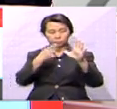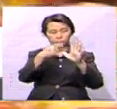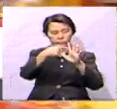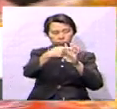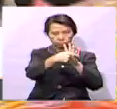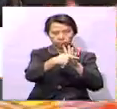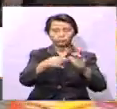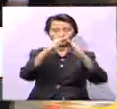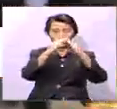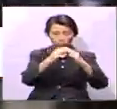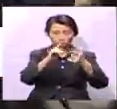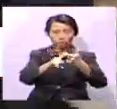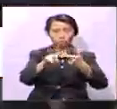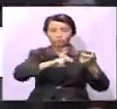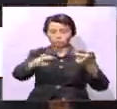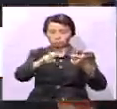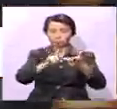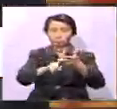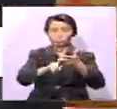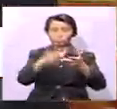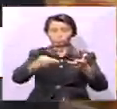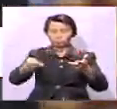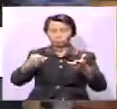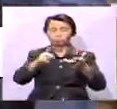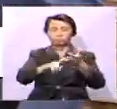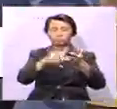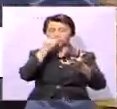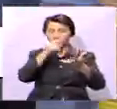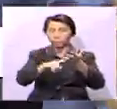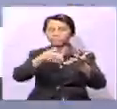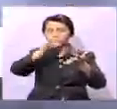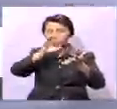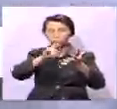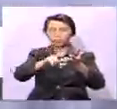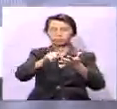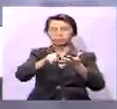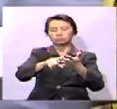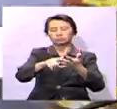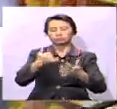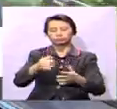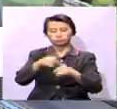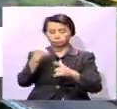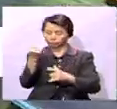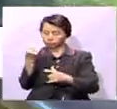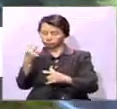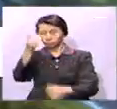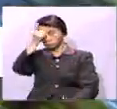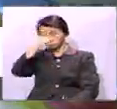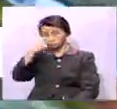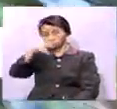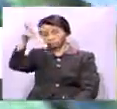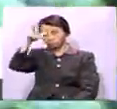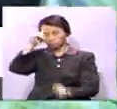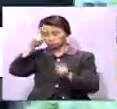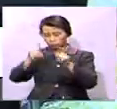diwujudkan iaitu perumahan, pengangkutan, utiliti, makanan dan minuman. Disember lalu, Datuk Sri Hamzah berkata kerajaan